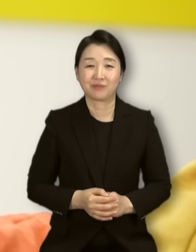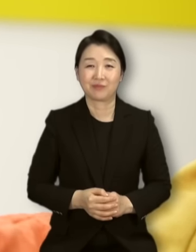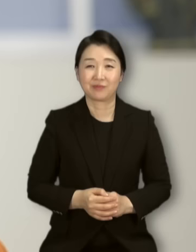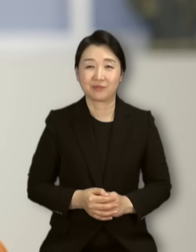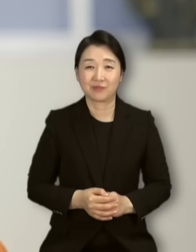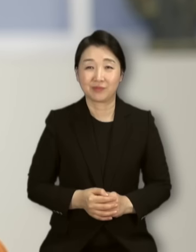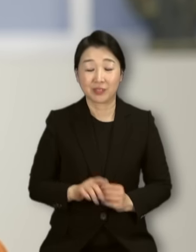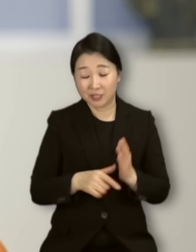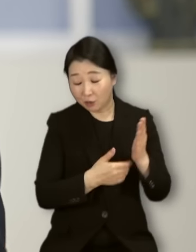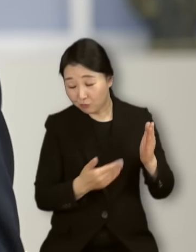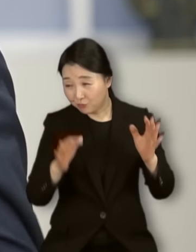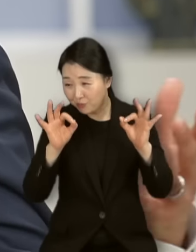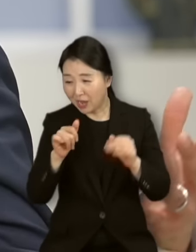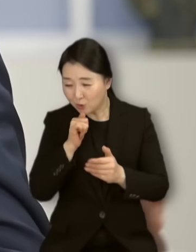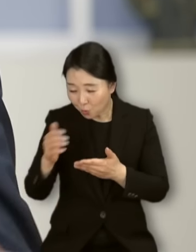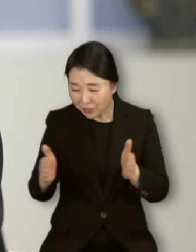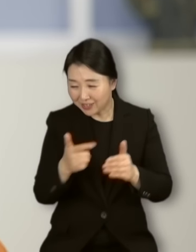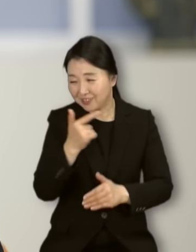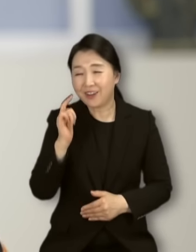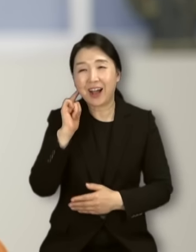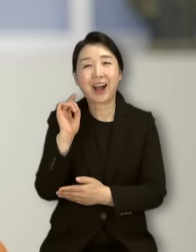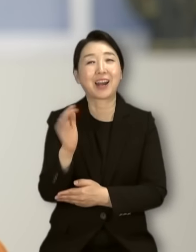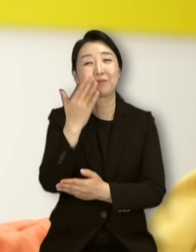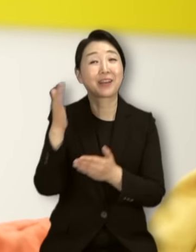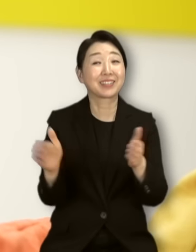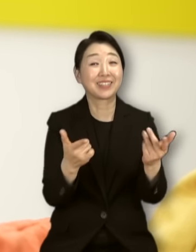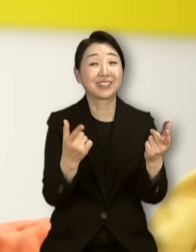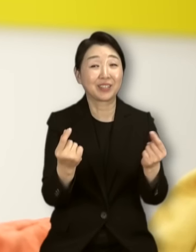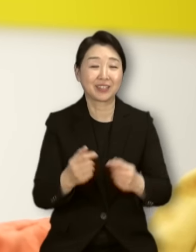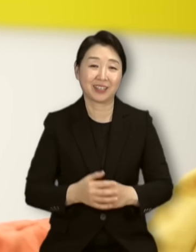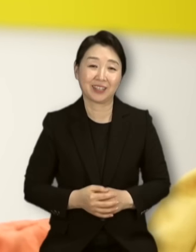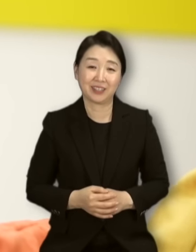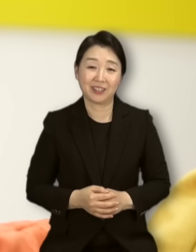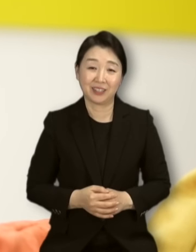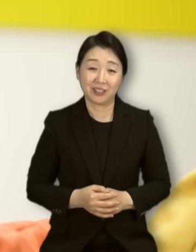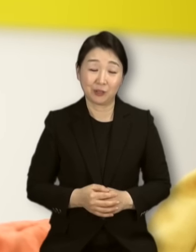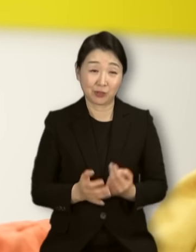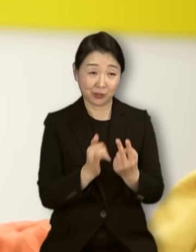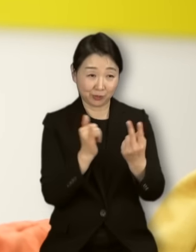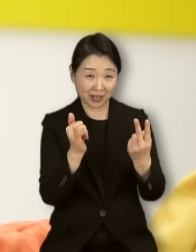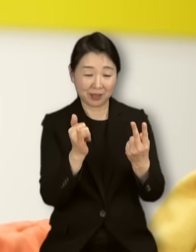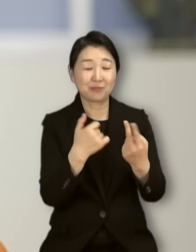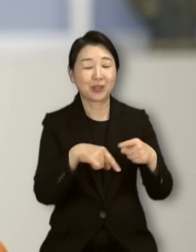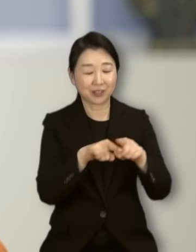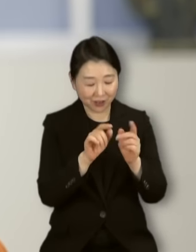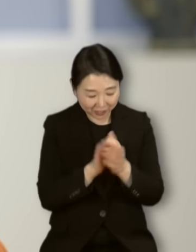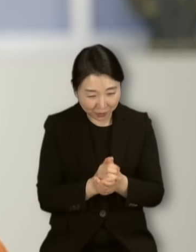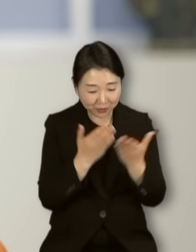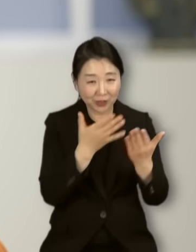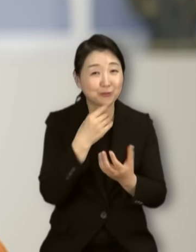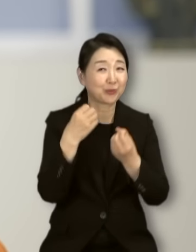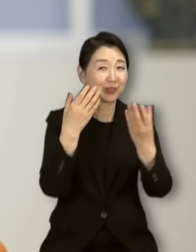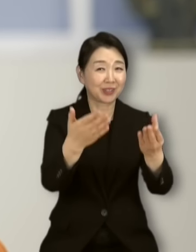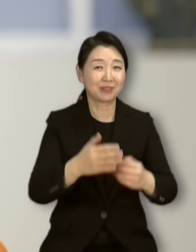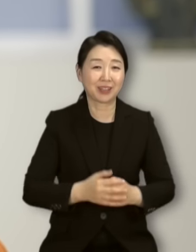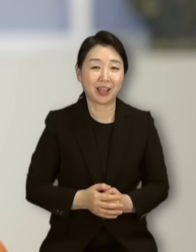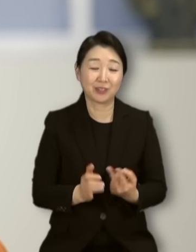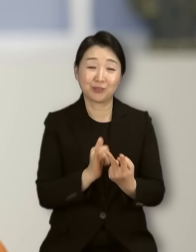지나고 보면 그 좁은 길이 정말 크고 아 맞아 저희 모두 두 분을 위해서 기도하겠습니다